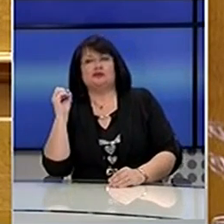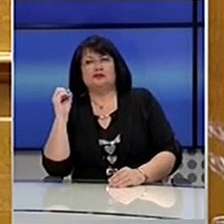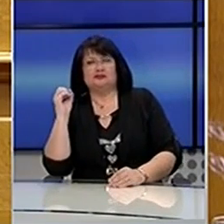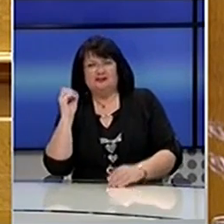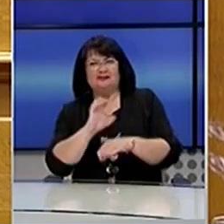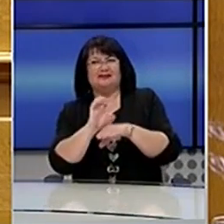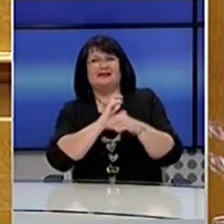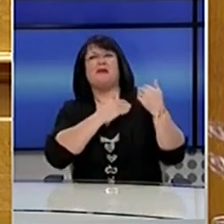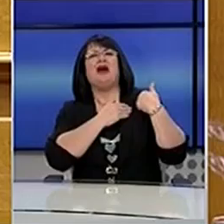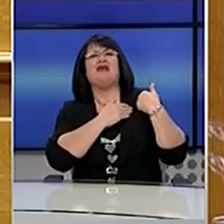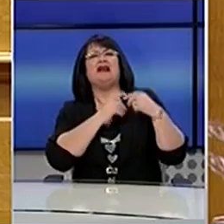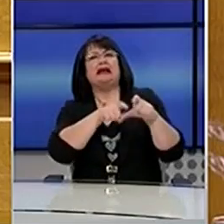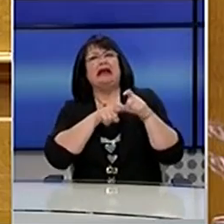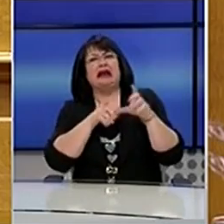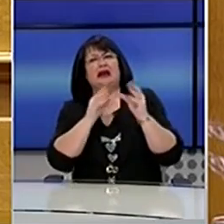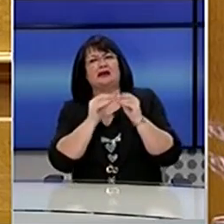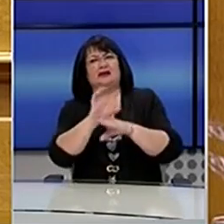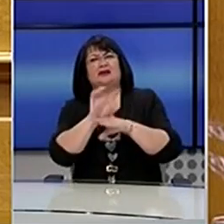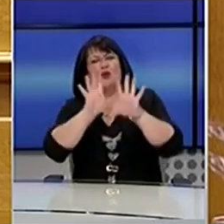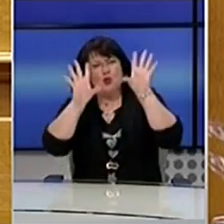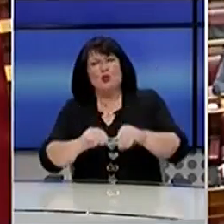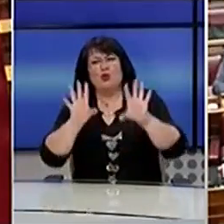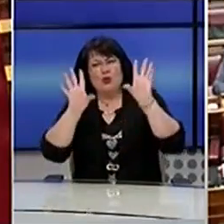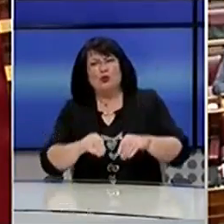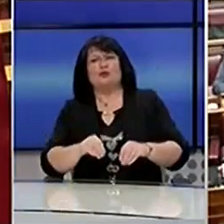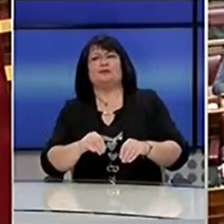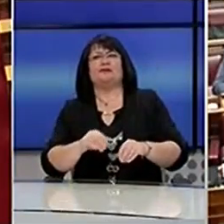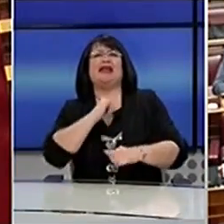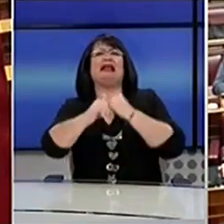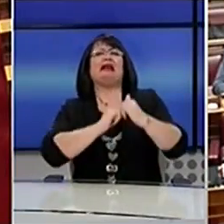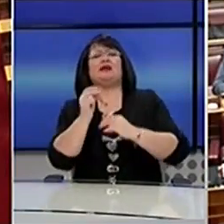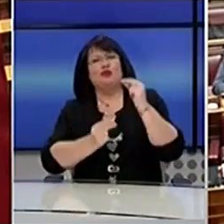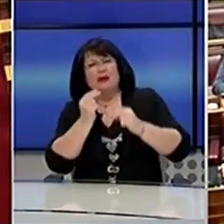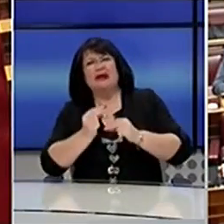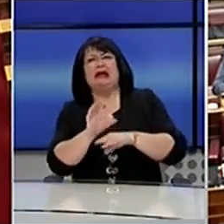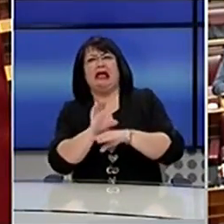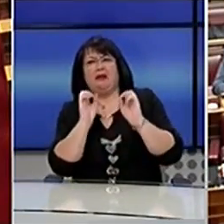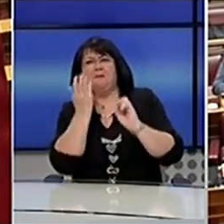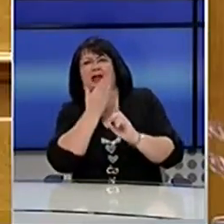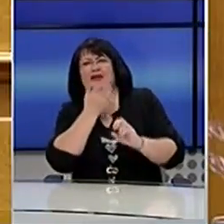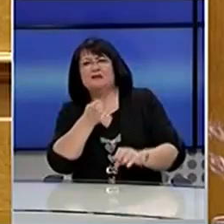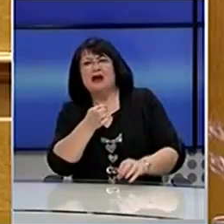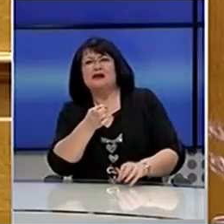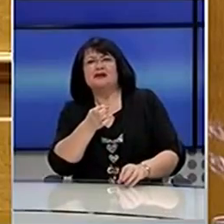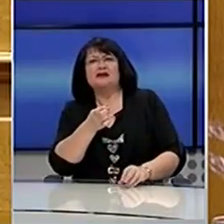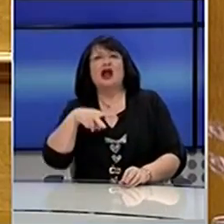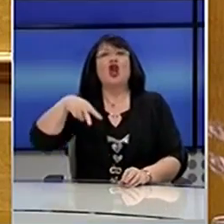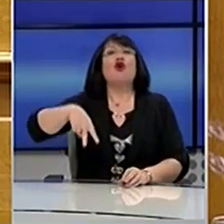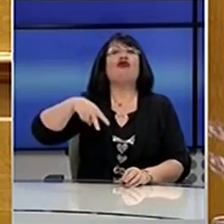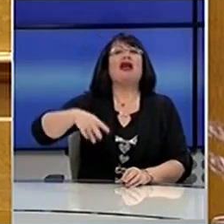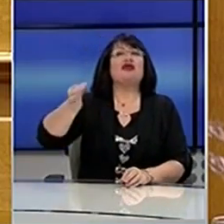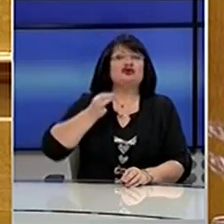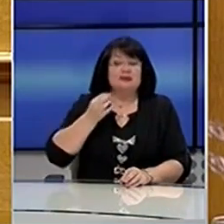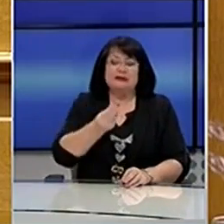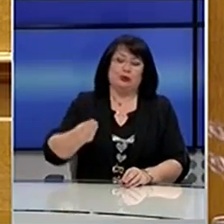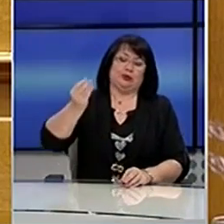τιμήν σας. Αναγνωρίσατε ότι η αρχική σας κριτική ήταν υπερβολική. Εσείς επιμείνατε να παραιτηθεί η